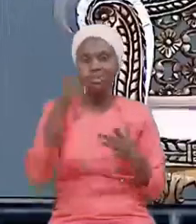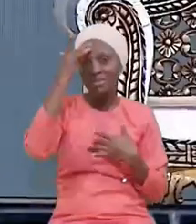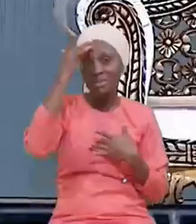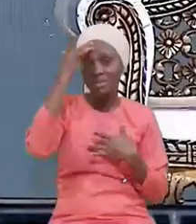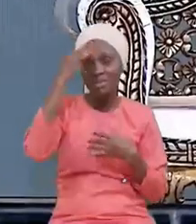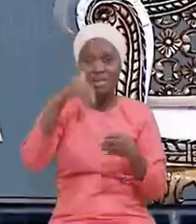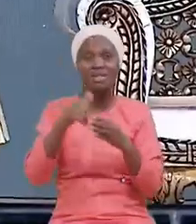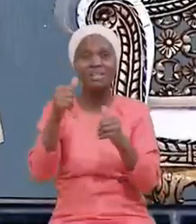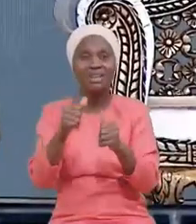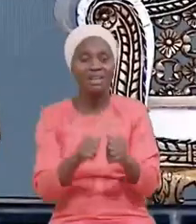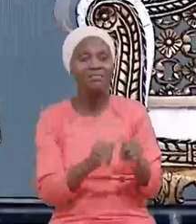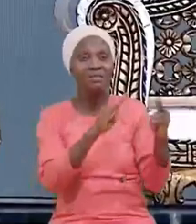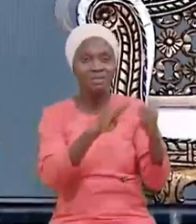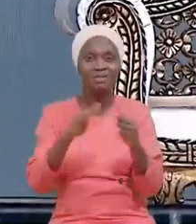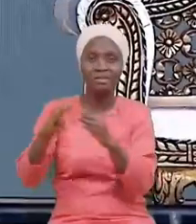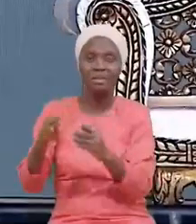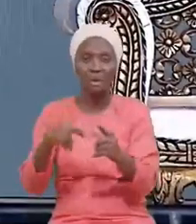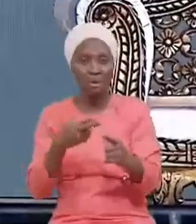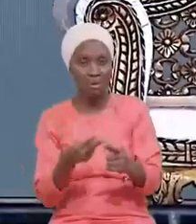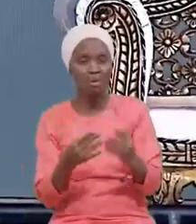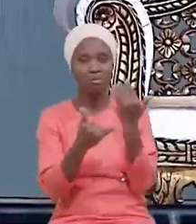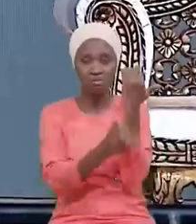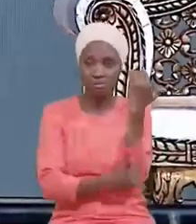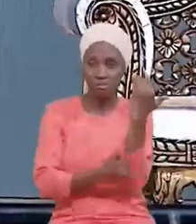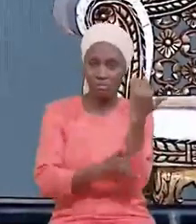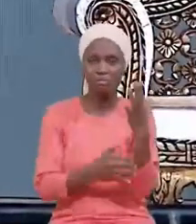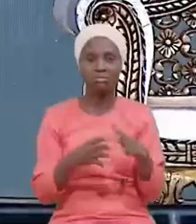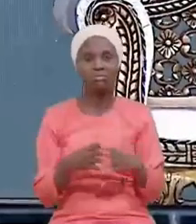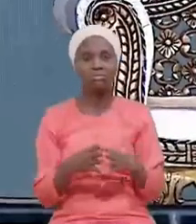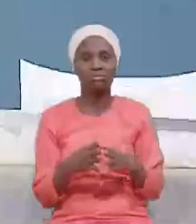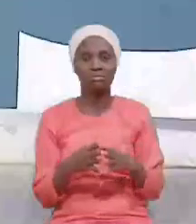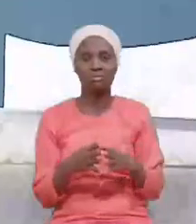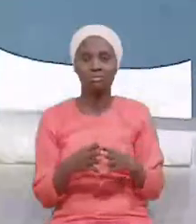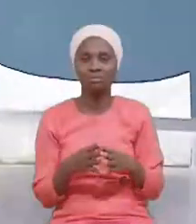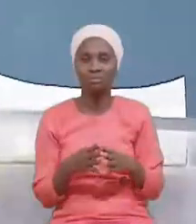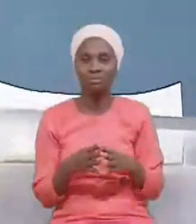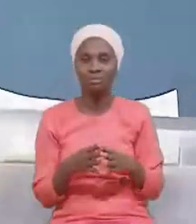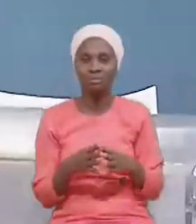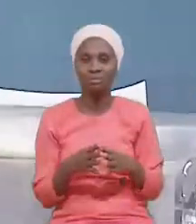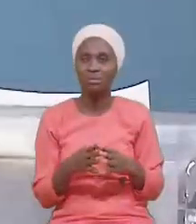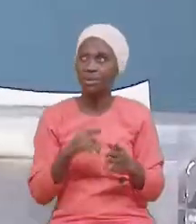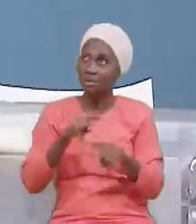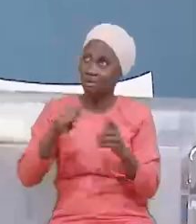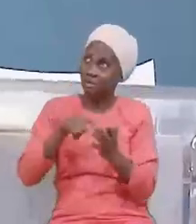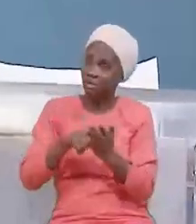Des maladies dans chaque cité, dans chaque pays. Mais ce Christ,